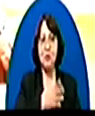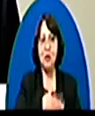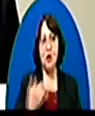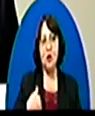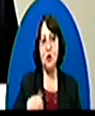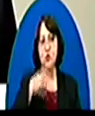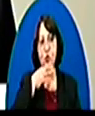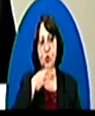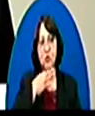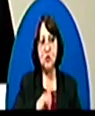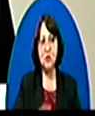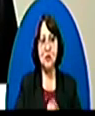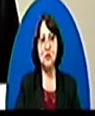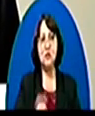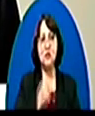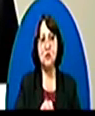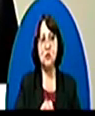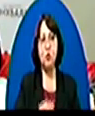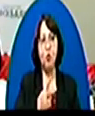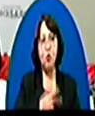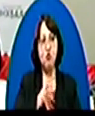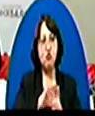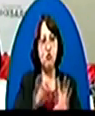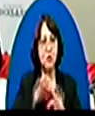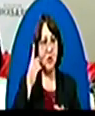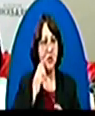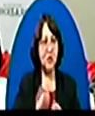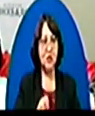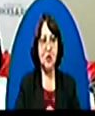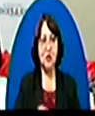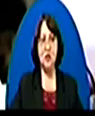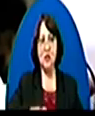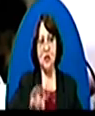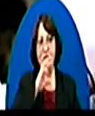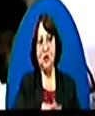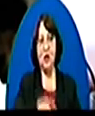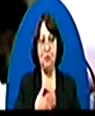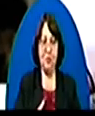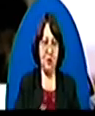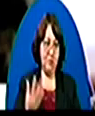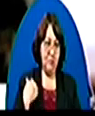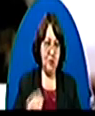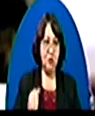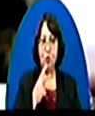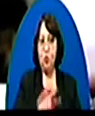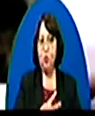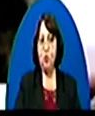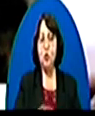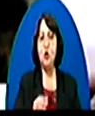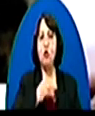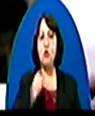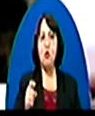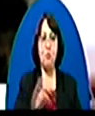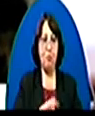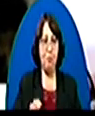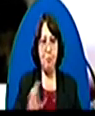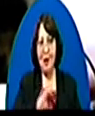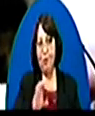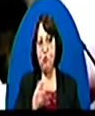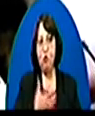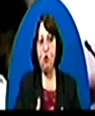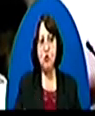байхдаа олон хуульд санал тусгуулж иргэдийн эрх ашигыг хамгаалж байсан юм а. Хууль тогтоох байгууллагт олон төрлийн